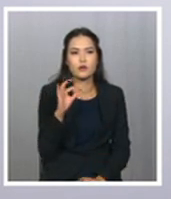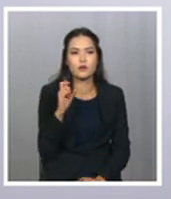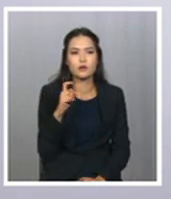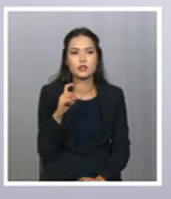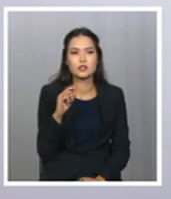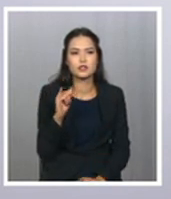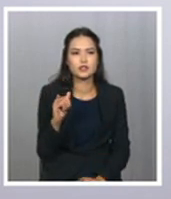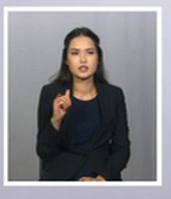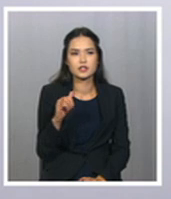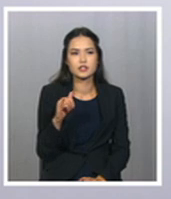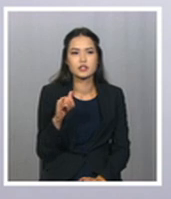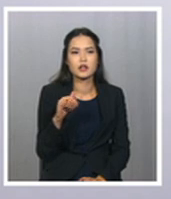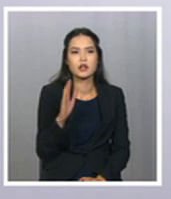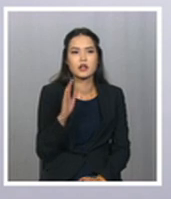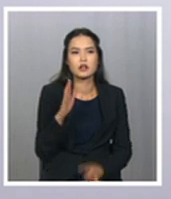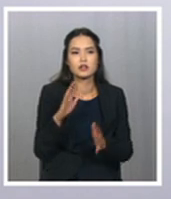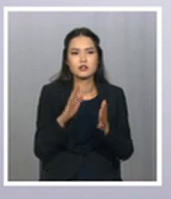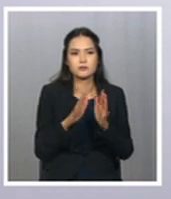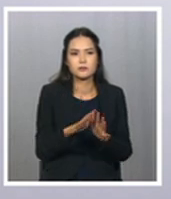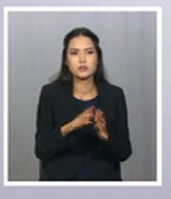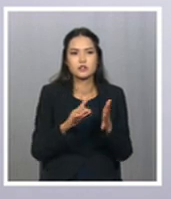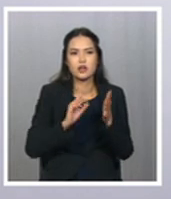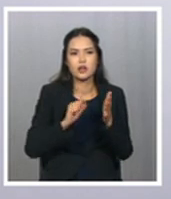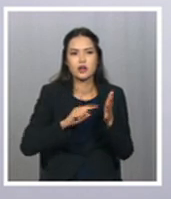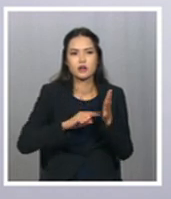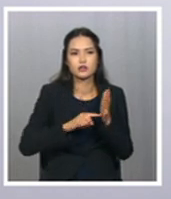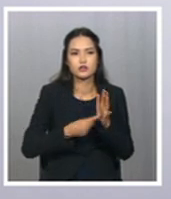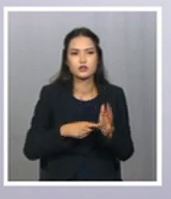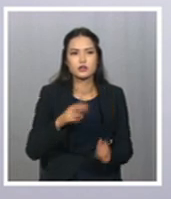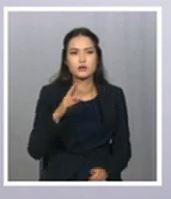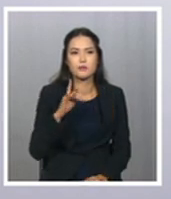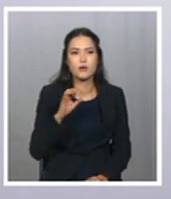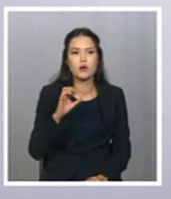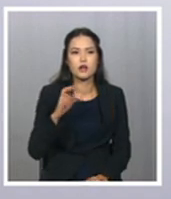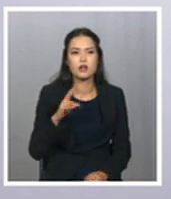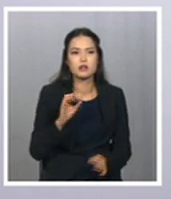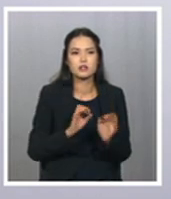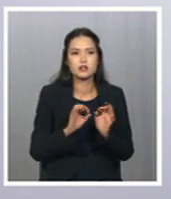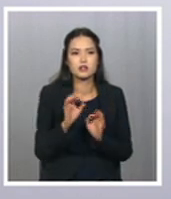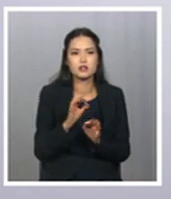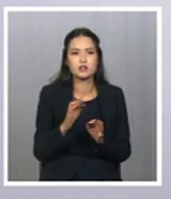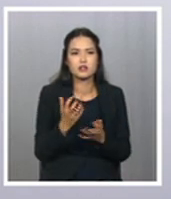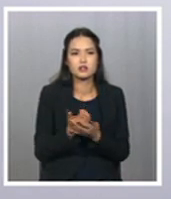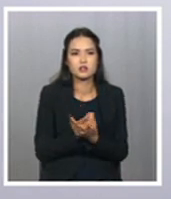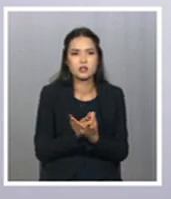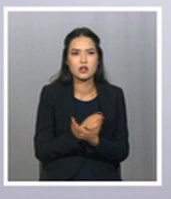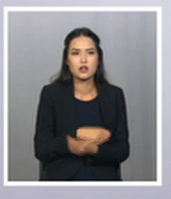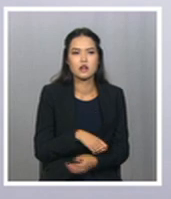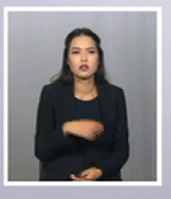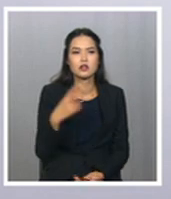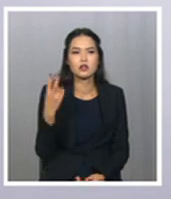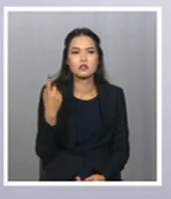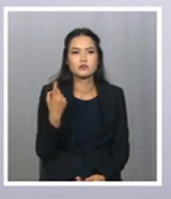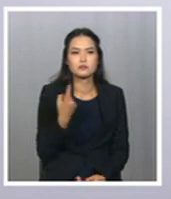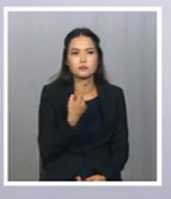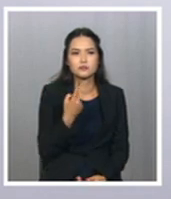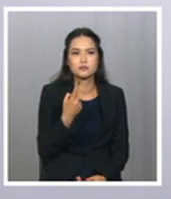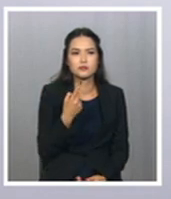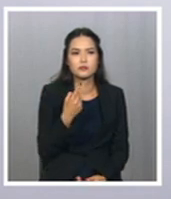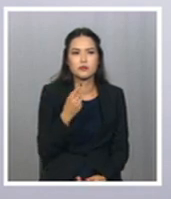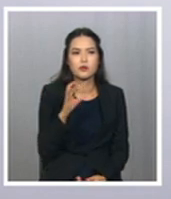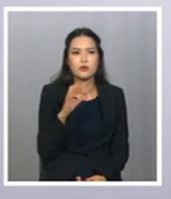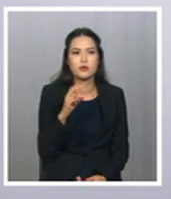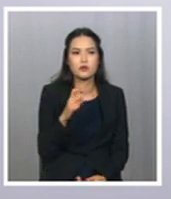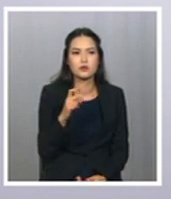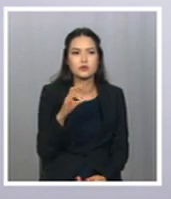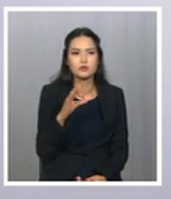OXY жазықтығында А нүктесінің проекциясын салып аламыз. А нүктесінің проекциясы ол OXY